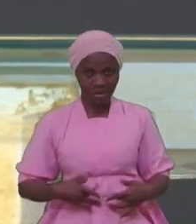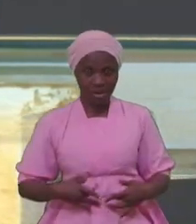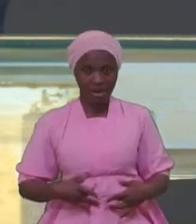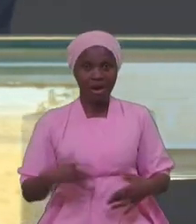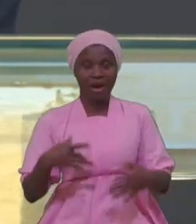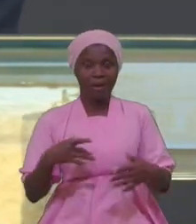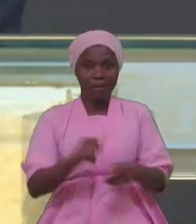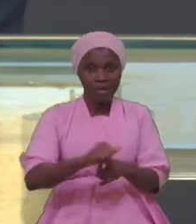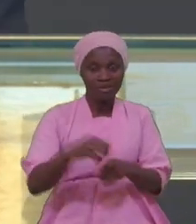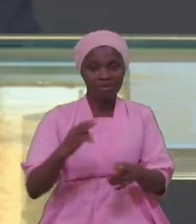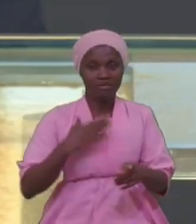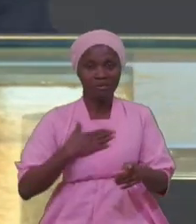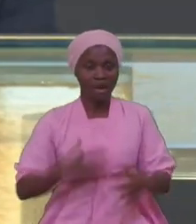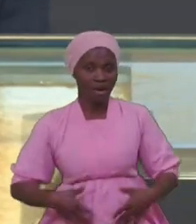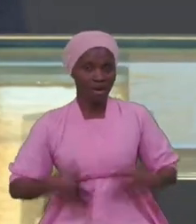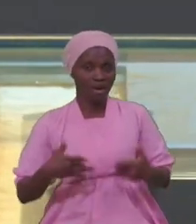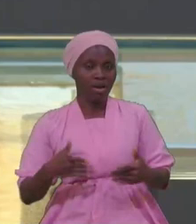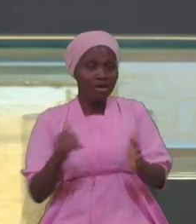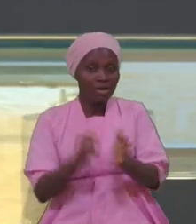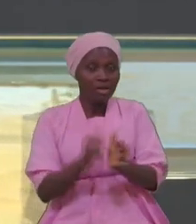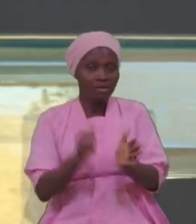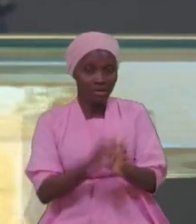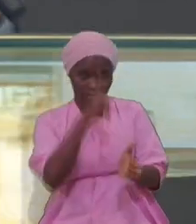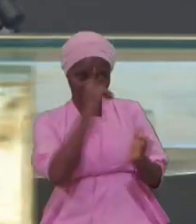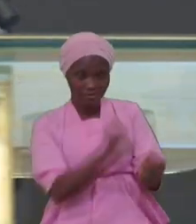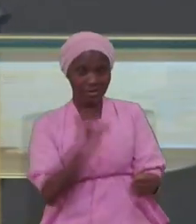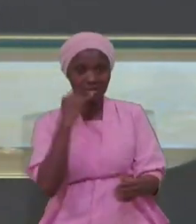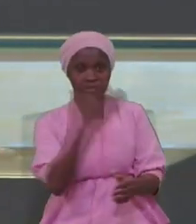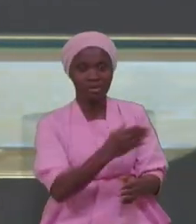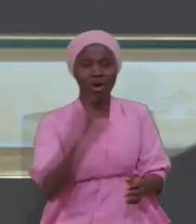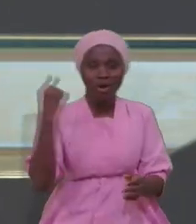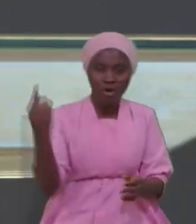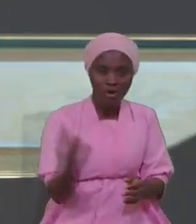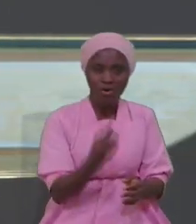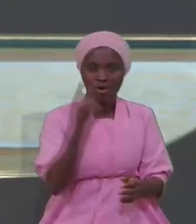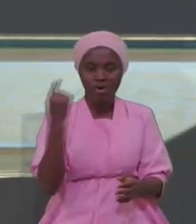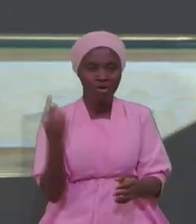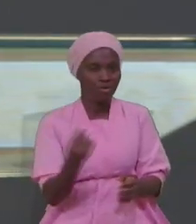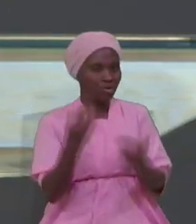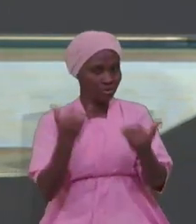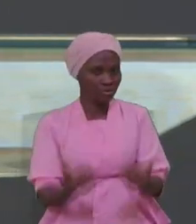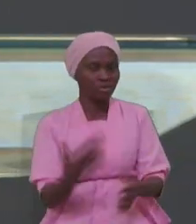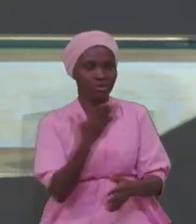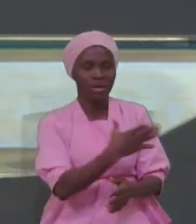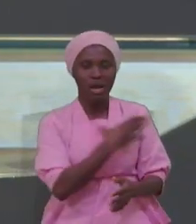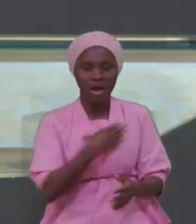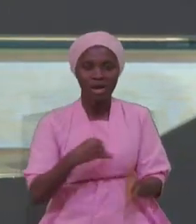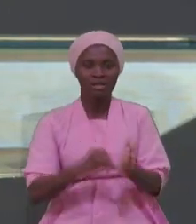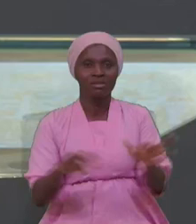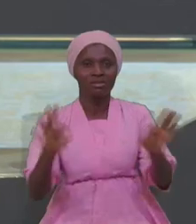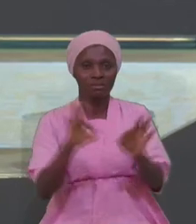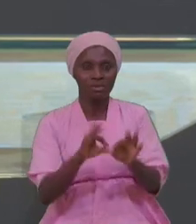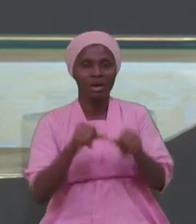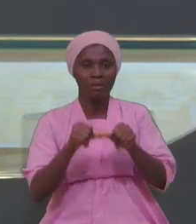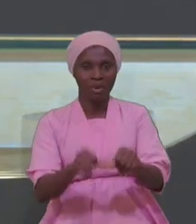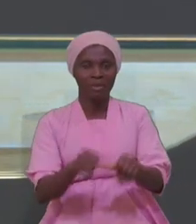l'expression physique de ta foi que la foi est là. La foi est présente et la foi est prééminente là-bas et la foi